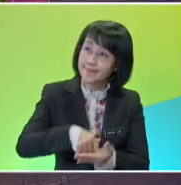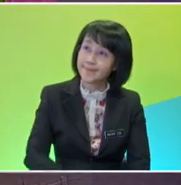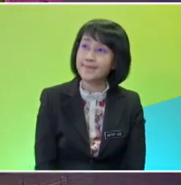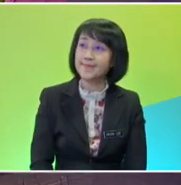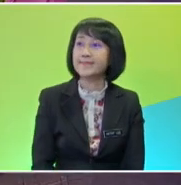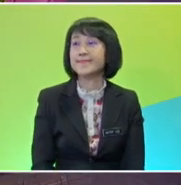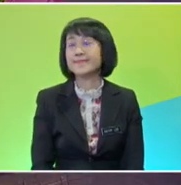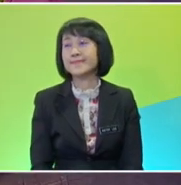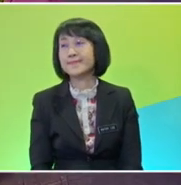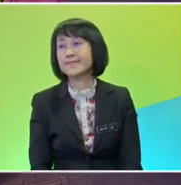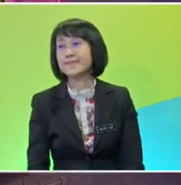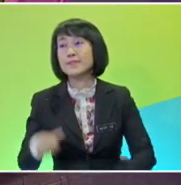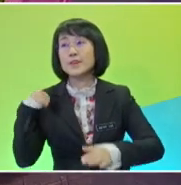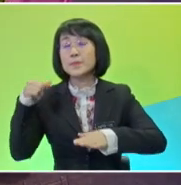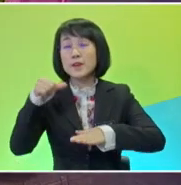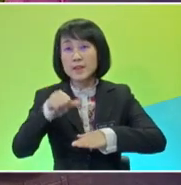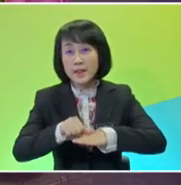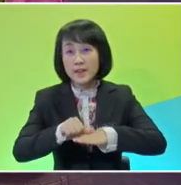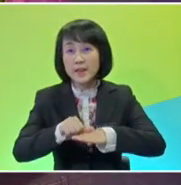berani tidur